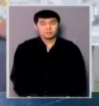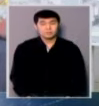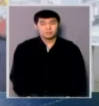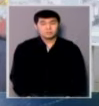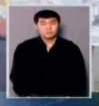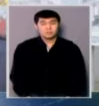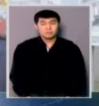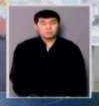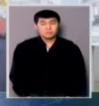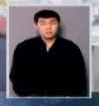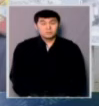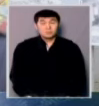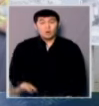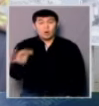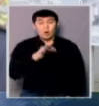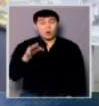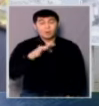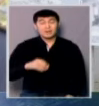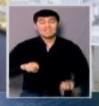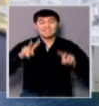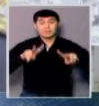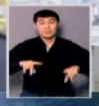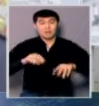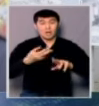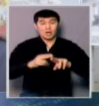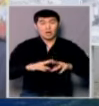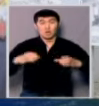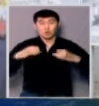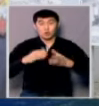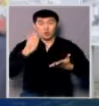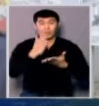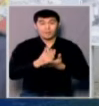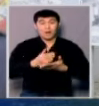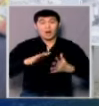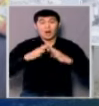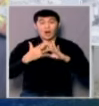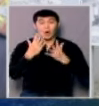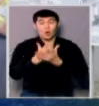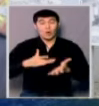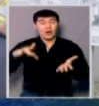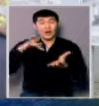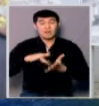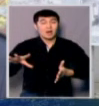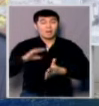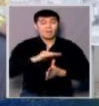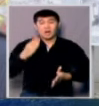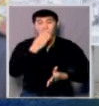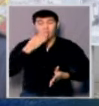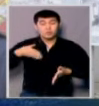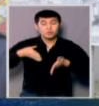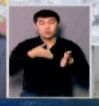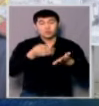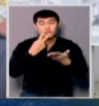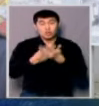и измеряют толщину льда. Облыс бойынша арнайы мониторингтік топ құрылған. Олар аудандардағы қаладағы барлық мұз беттерін